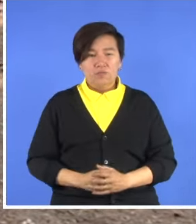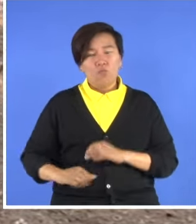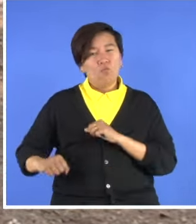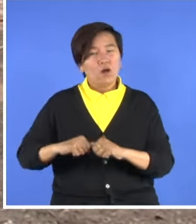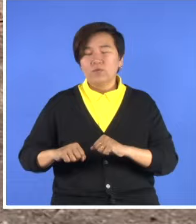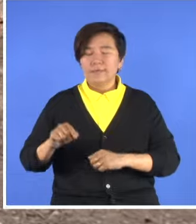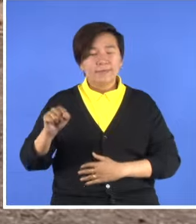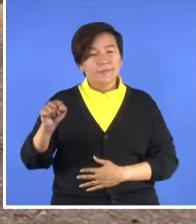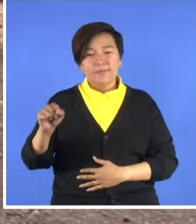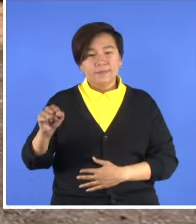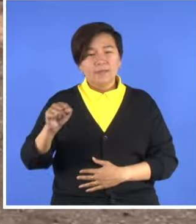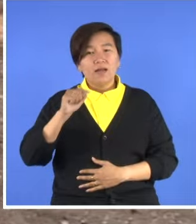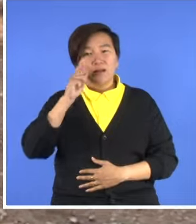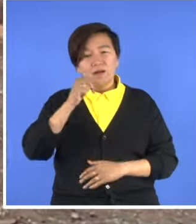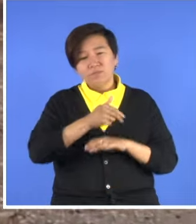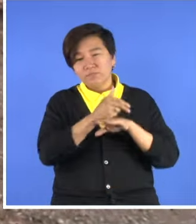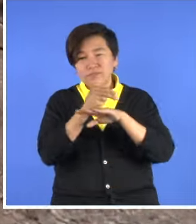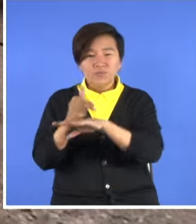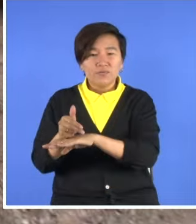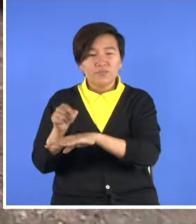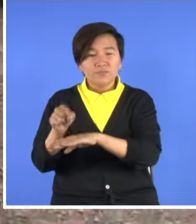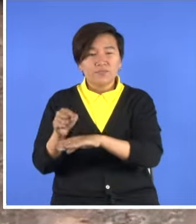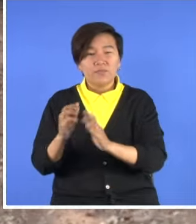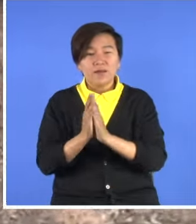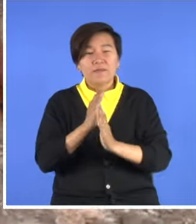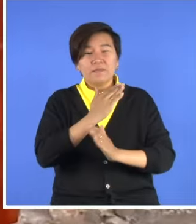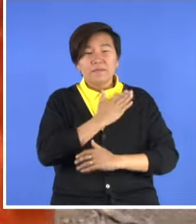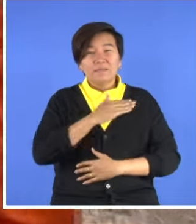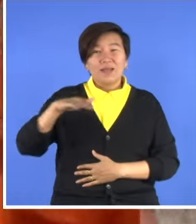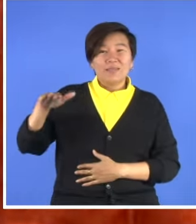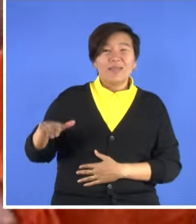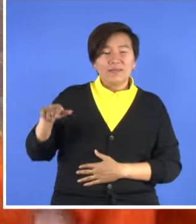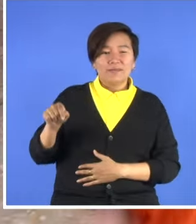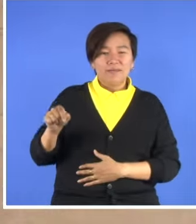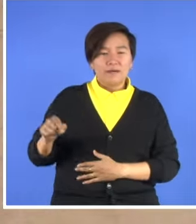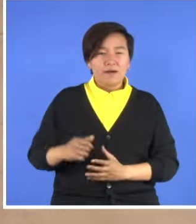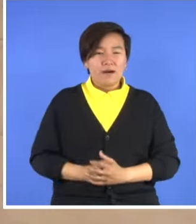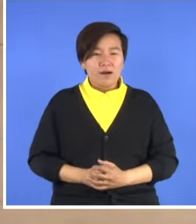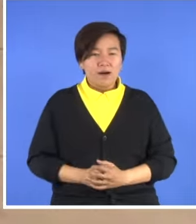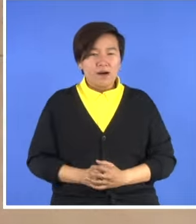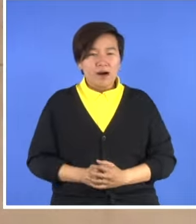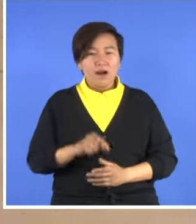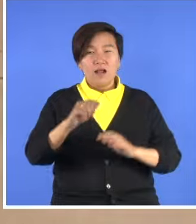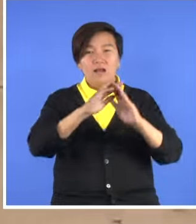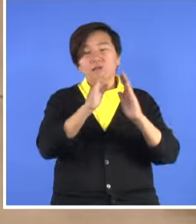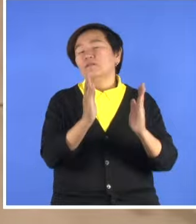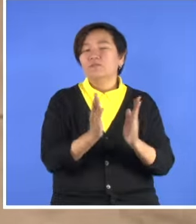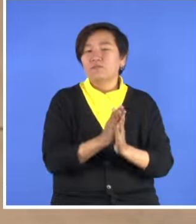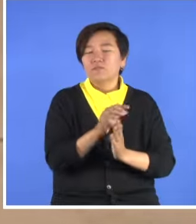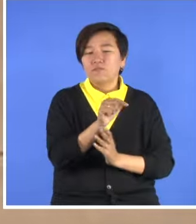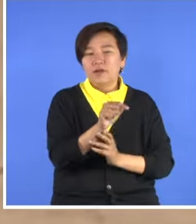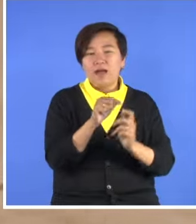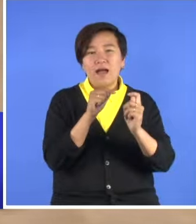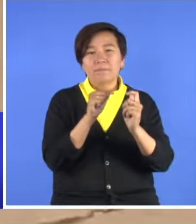นี้นักข่าวก็ได้รับการร้องเรียนจากเณรจากวัดวิเชษอยู่ที่ตำบลเวียงพาคำอำเภอแม่สาย